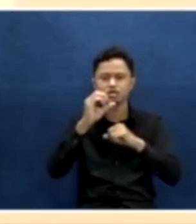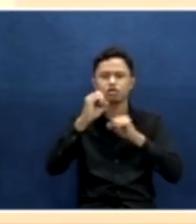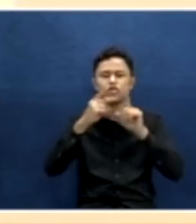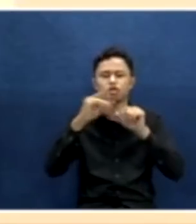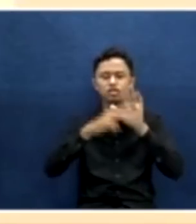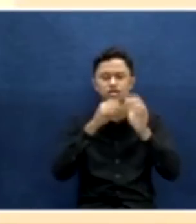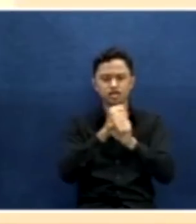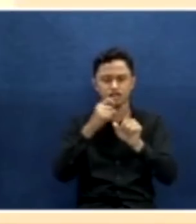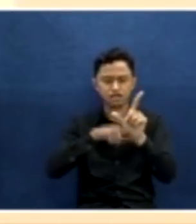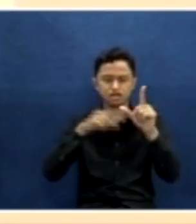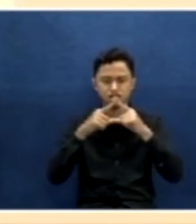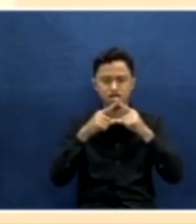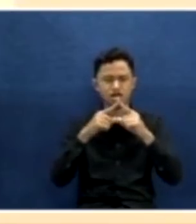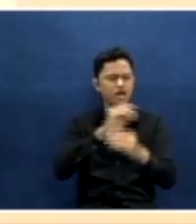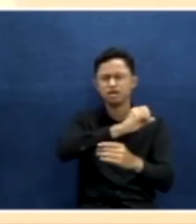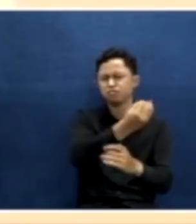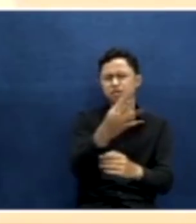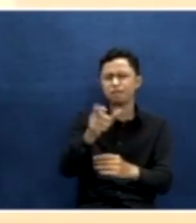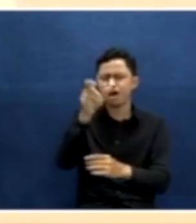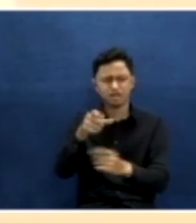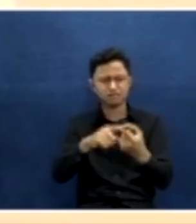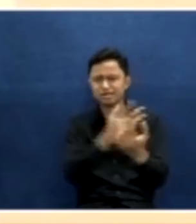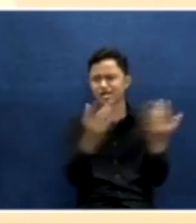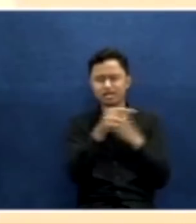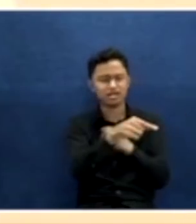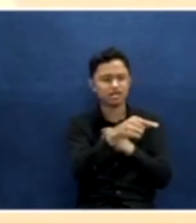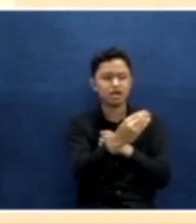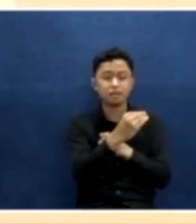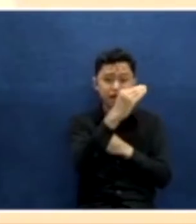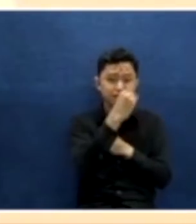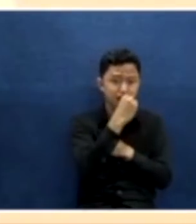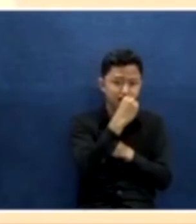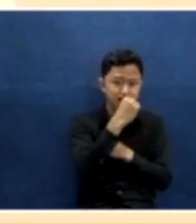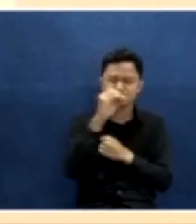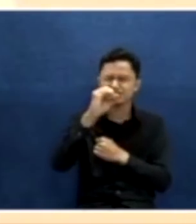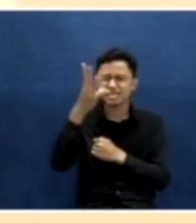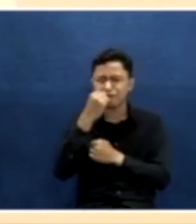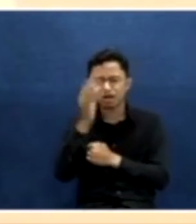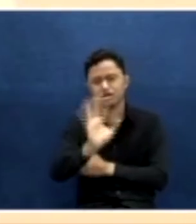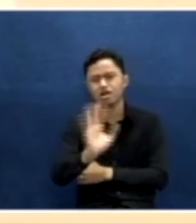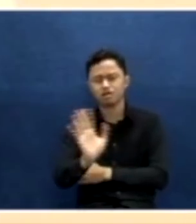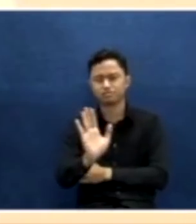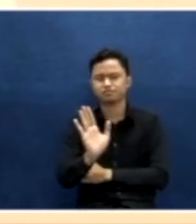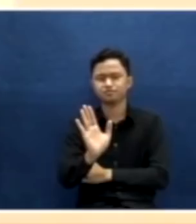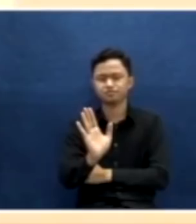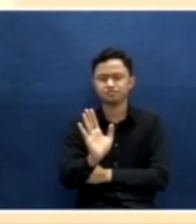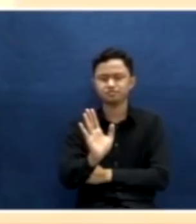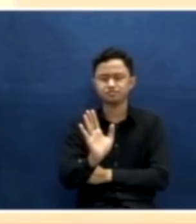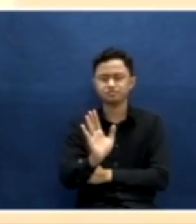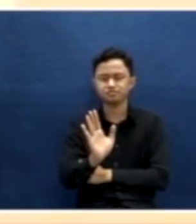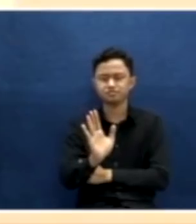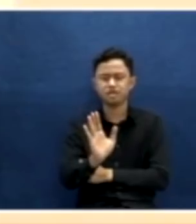banyak diantara mereka makan pagi ya Allah Tetapi sayangnya mereka tidak menemui makanan apapun untuk mengisi perut Mereka